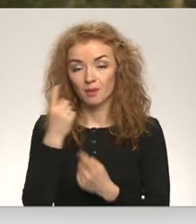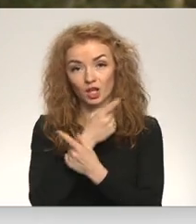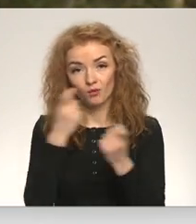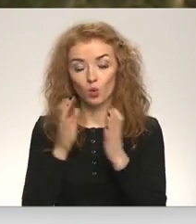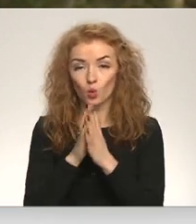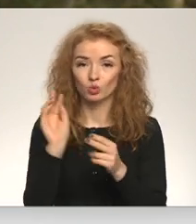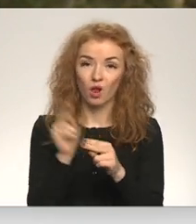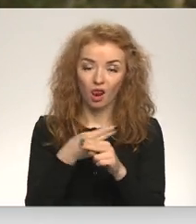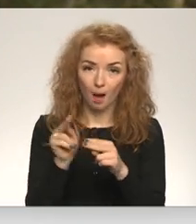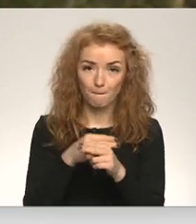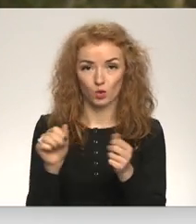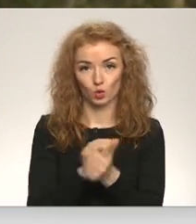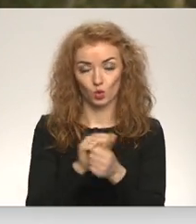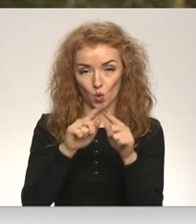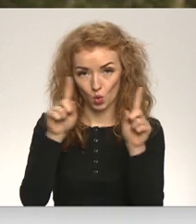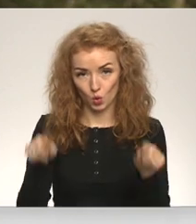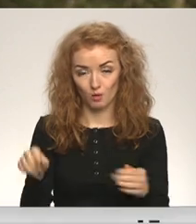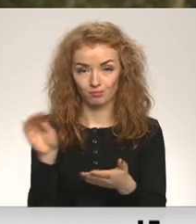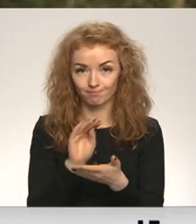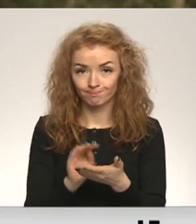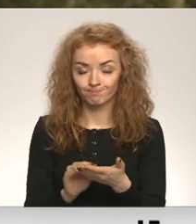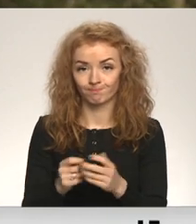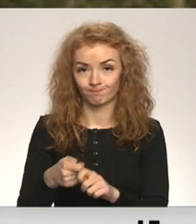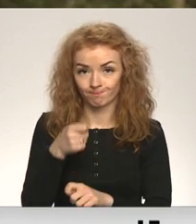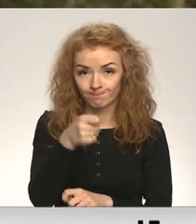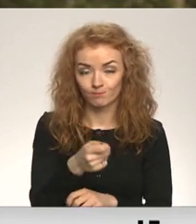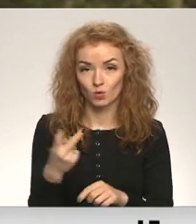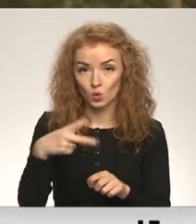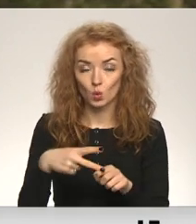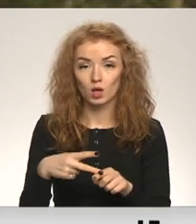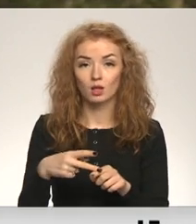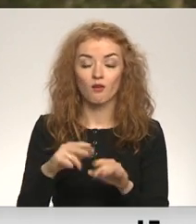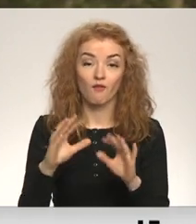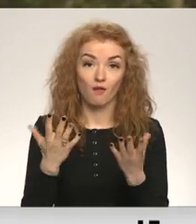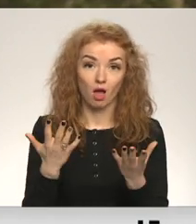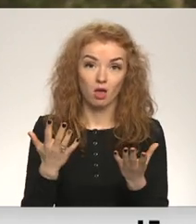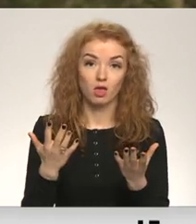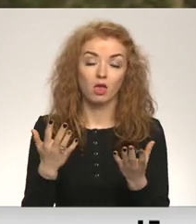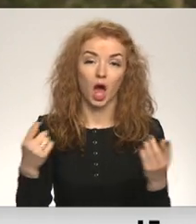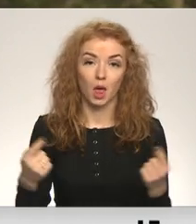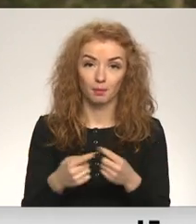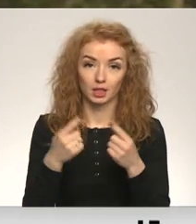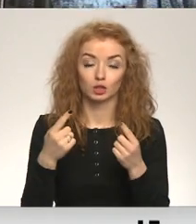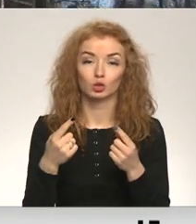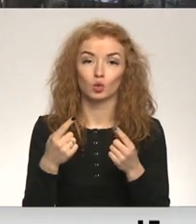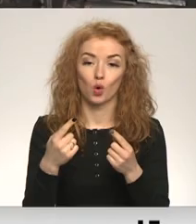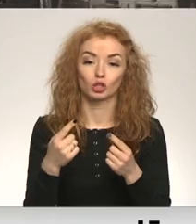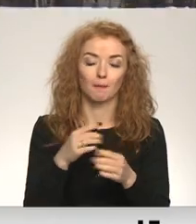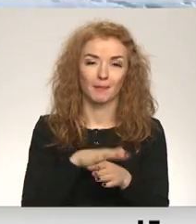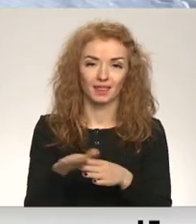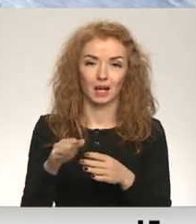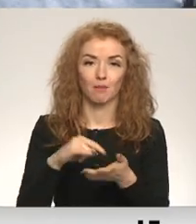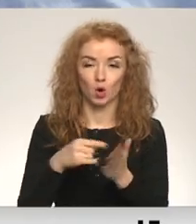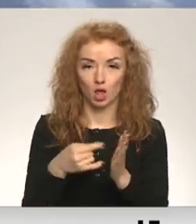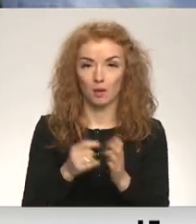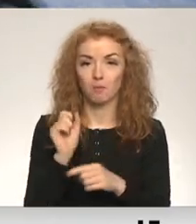to korekcijas to projektu daļu. Vai arī, teiksim, atbilstoši pilnīgi projektam. Pasūtītājs